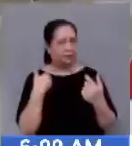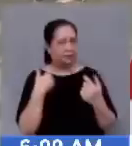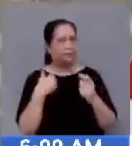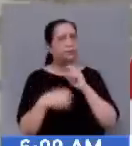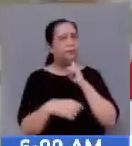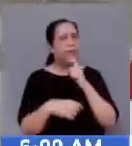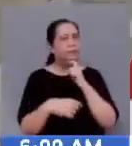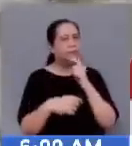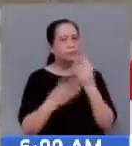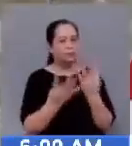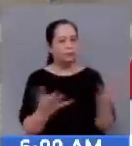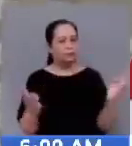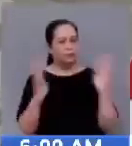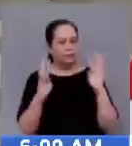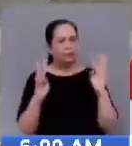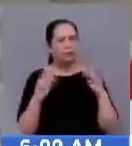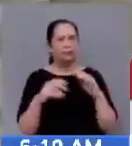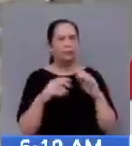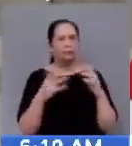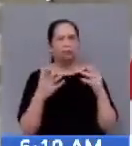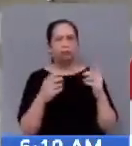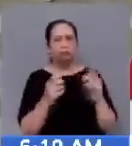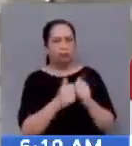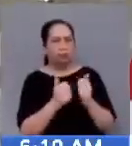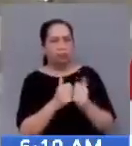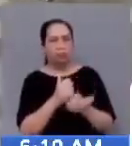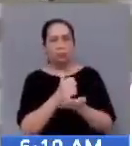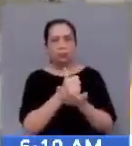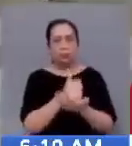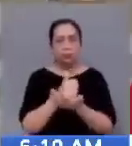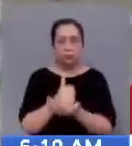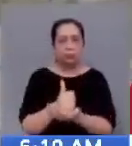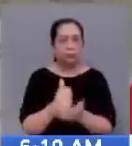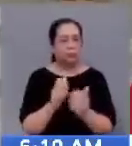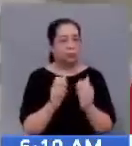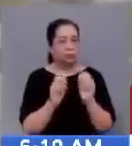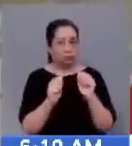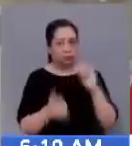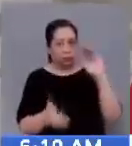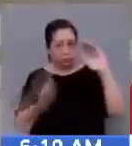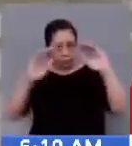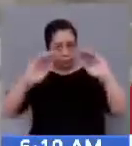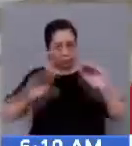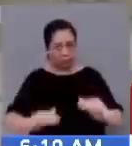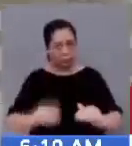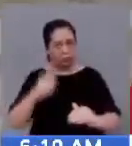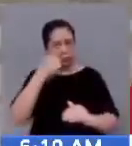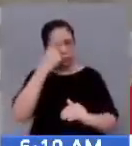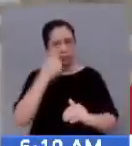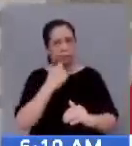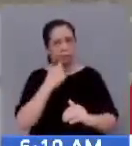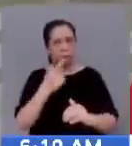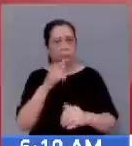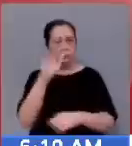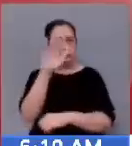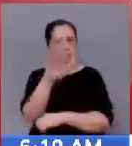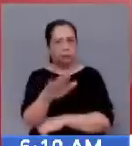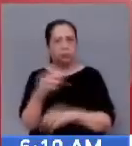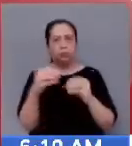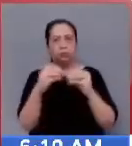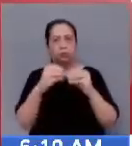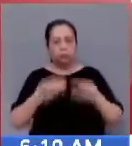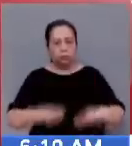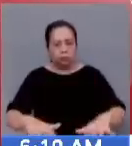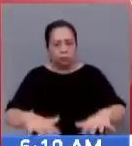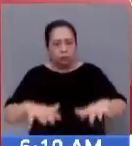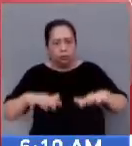piles na ginawa. Paano po ito nakakatulong? At kahit pa paano po ba, bumaba ba? Kasi I understand, pagdating po ng hapon, eh, mas tumataas pa po yung tubig